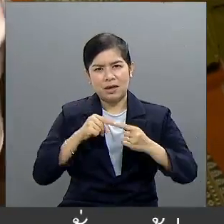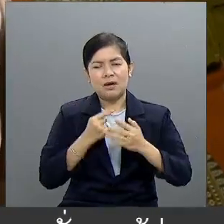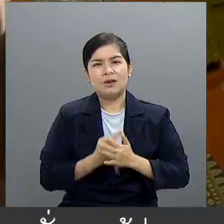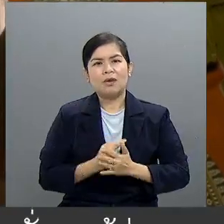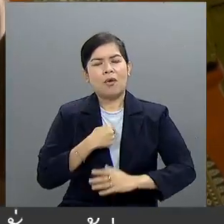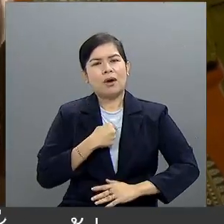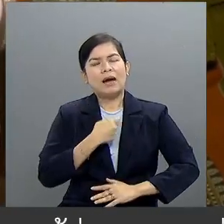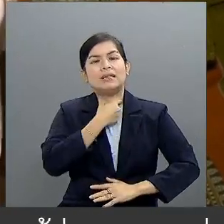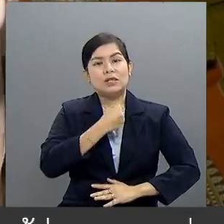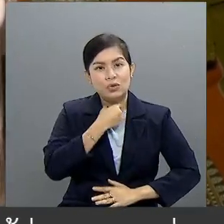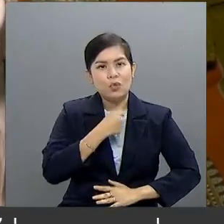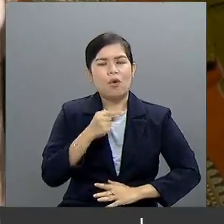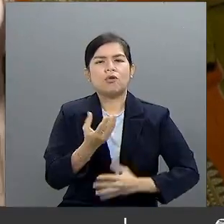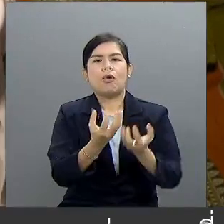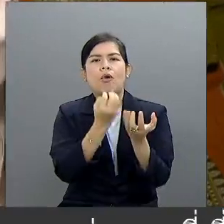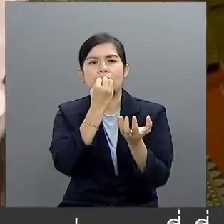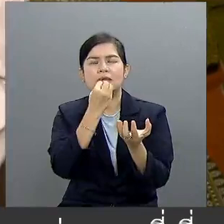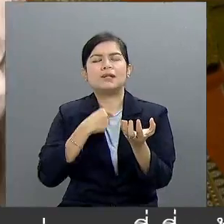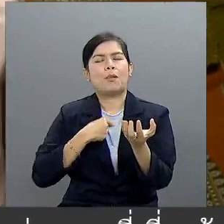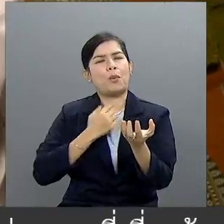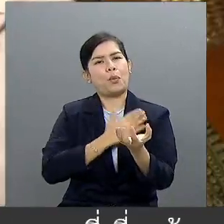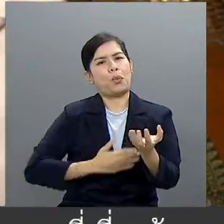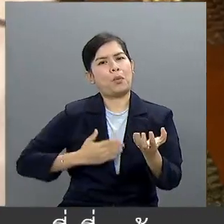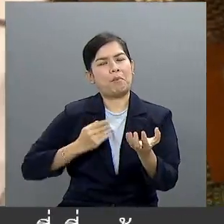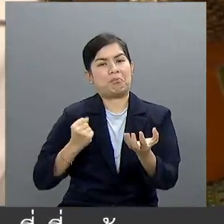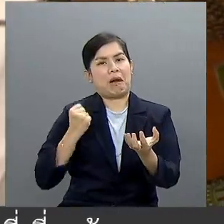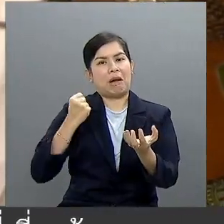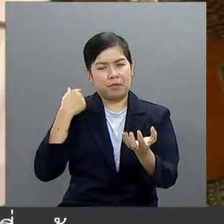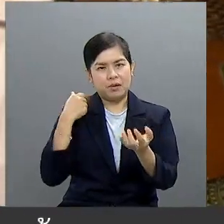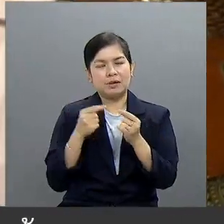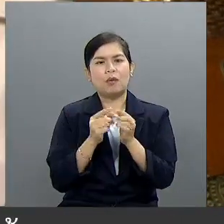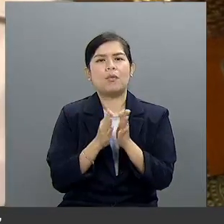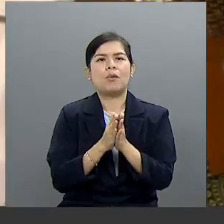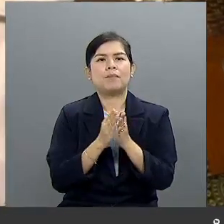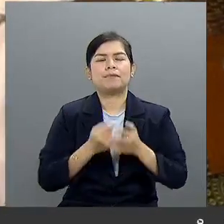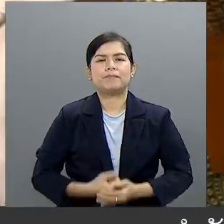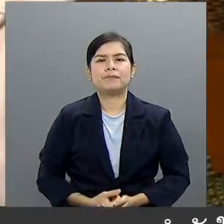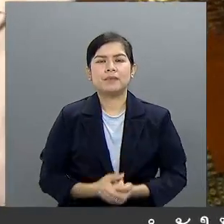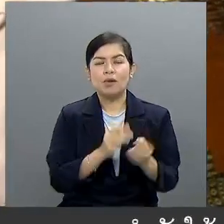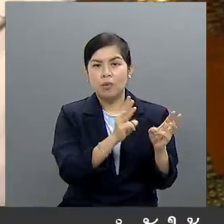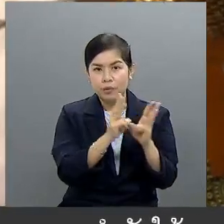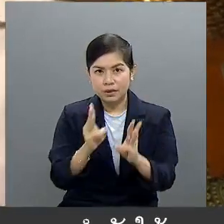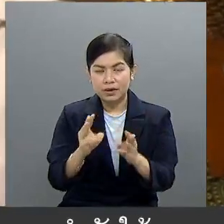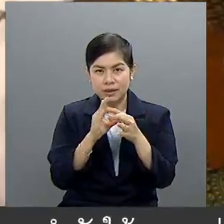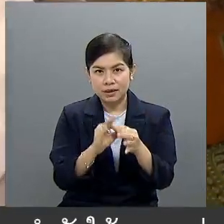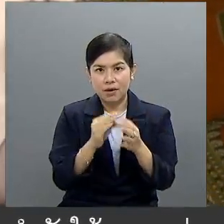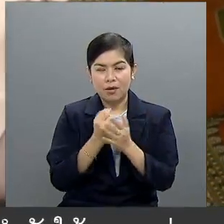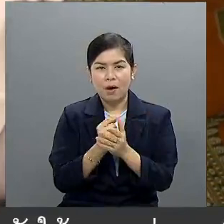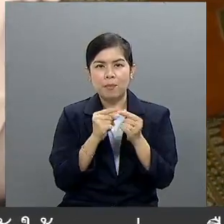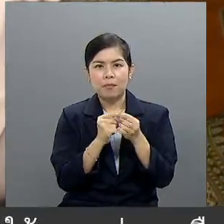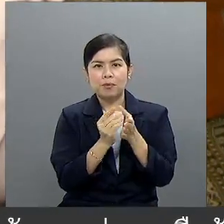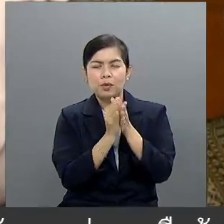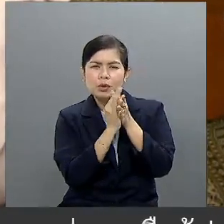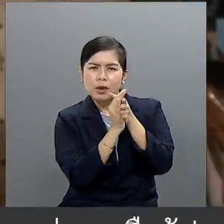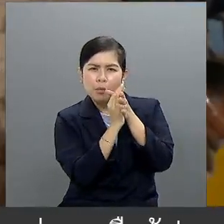ายป่วยไม่ต้องรักษาเลยในระดับศาสตร์ในขวาองค์รวมจากการเราใช้ดนตรีบำบัดตัวนี้และการออกกำลังกายตัวนี้กลาย